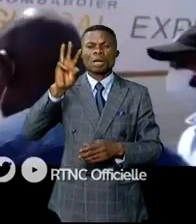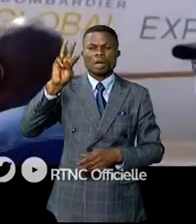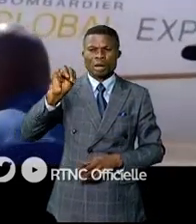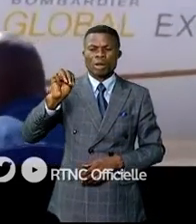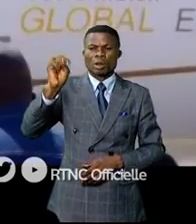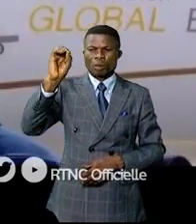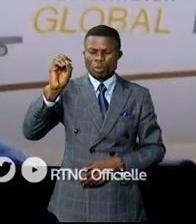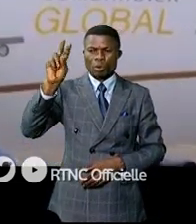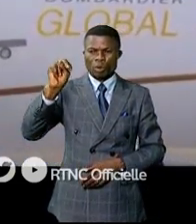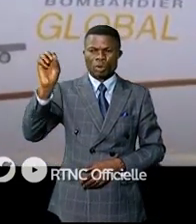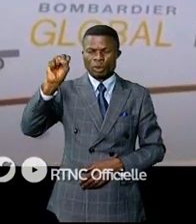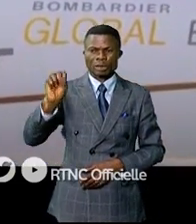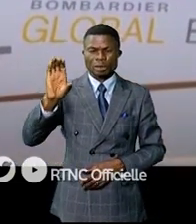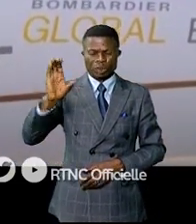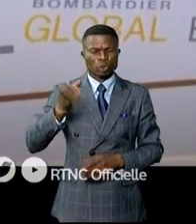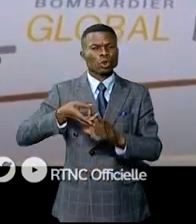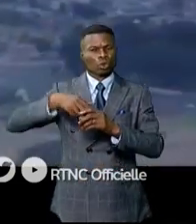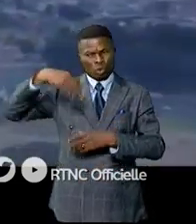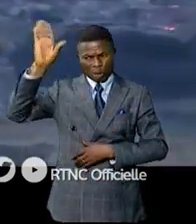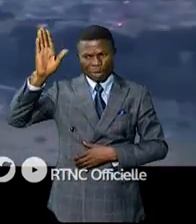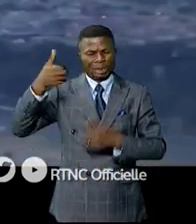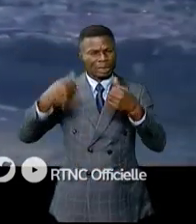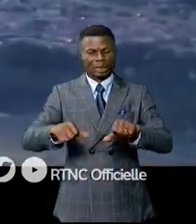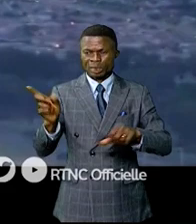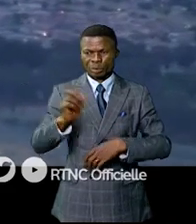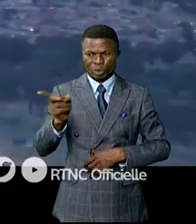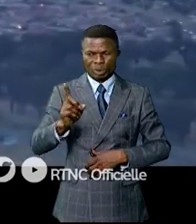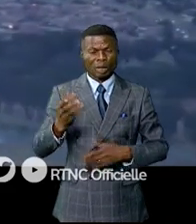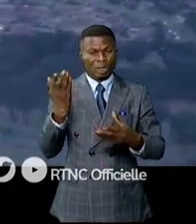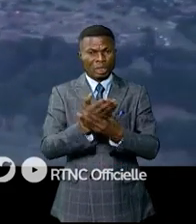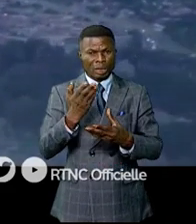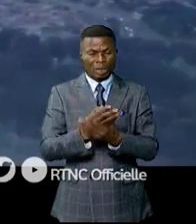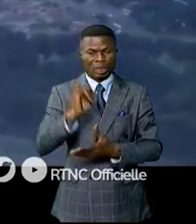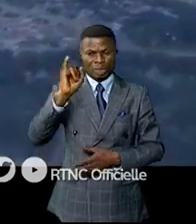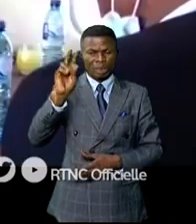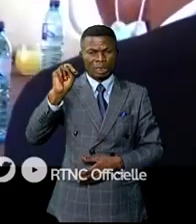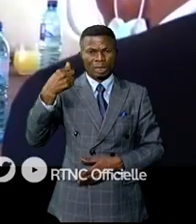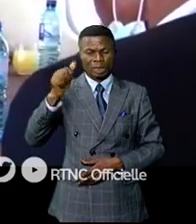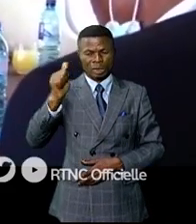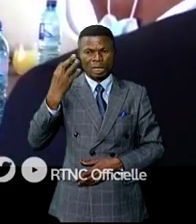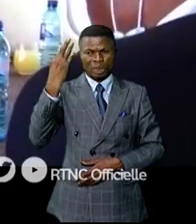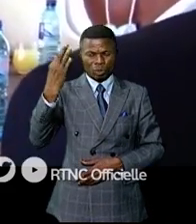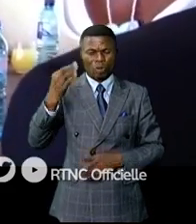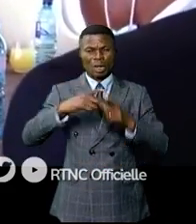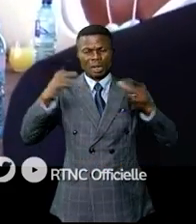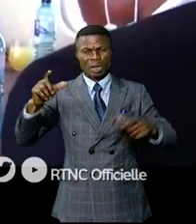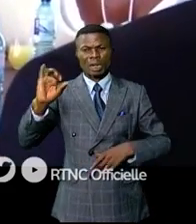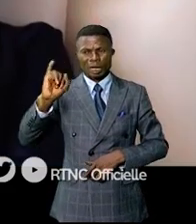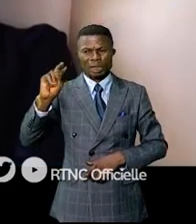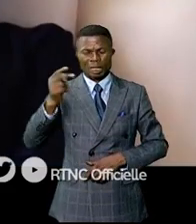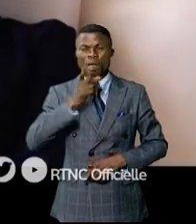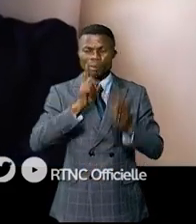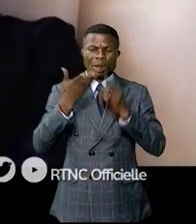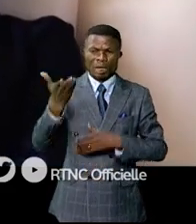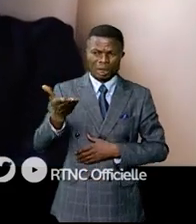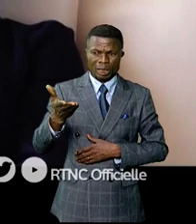Sud étant pays contributeur des troupes au sein de la FIB. Le dossier Inga 3 et Grand Inga sera également sur la table des